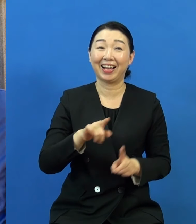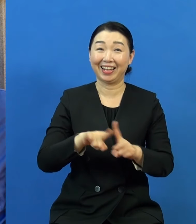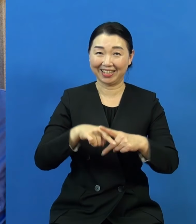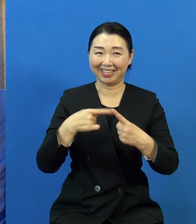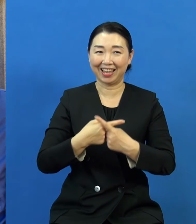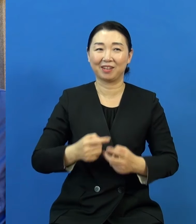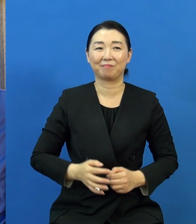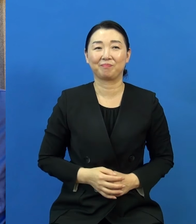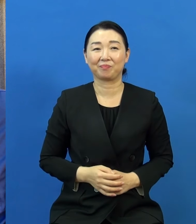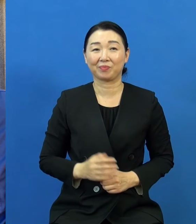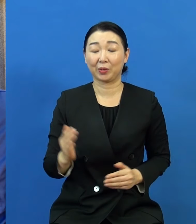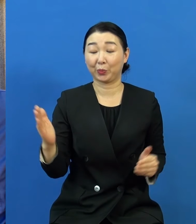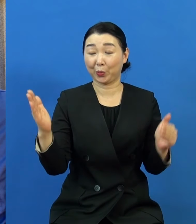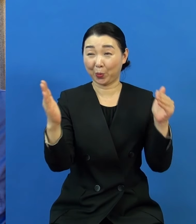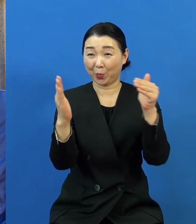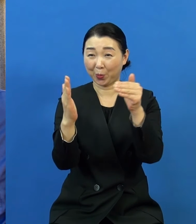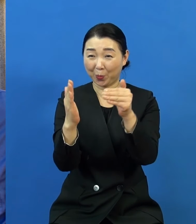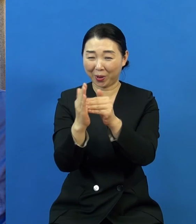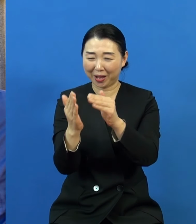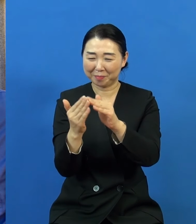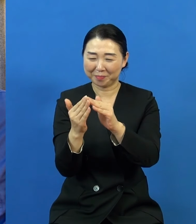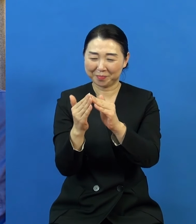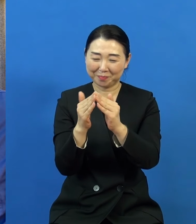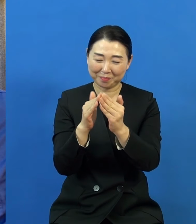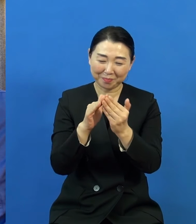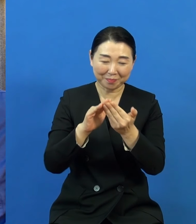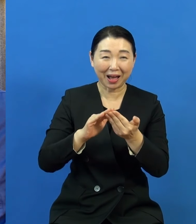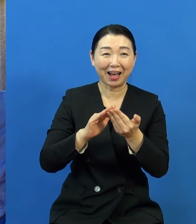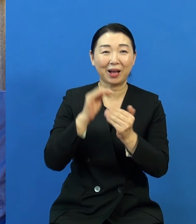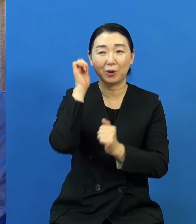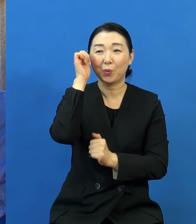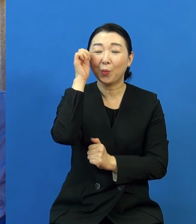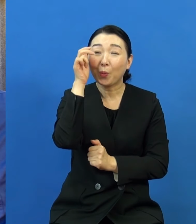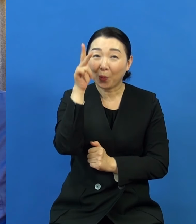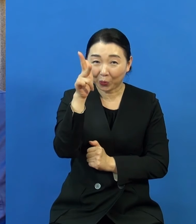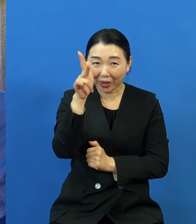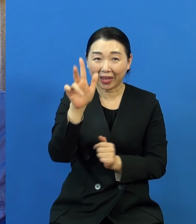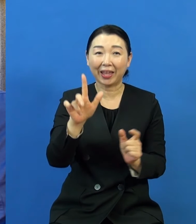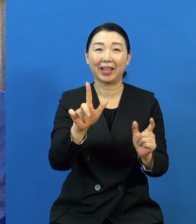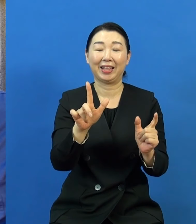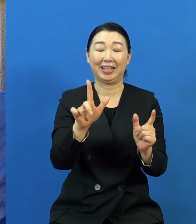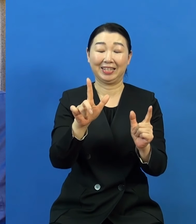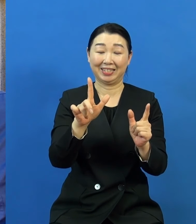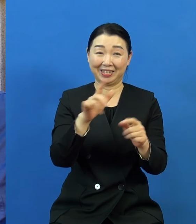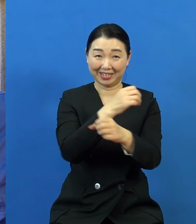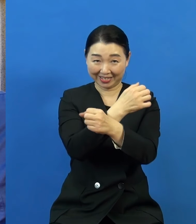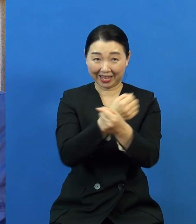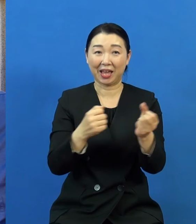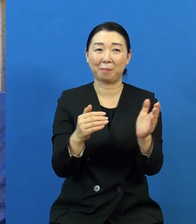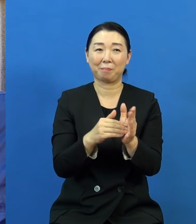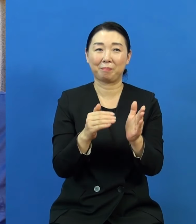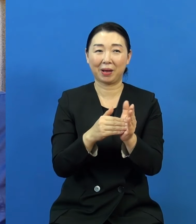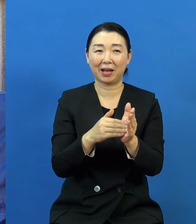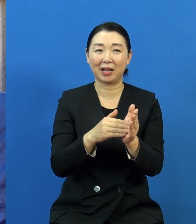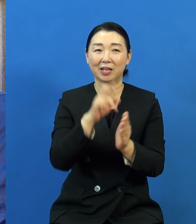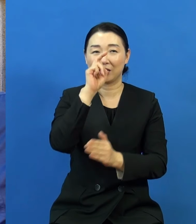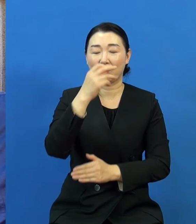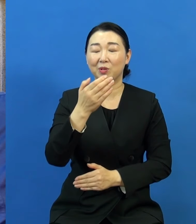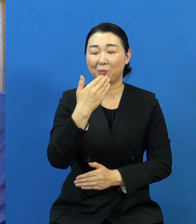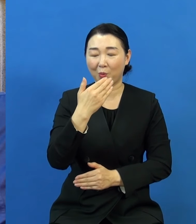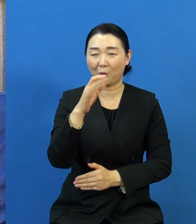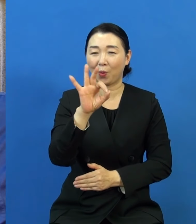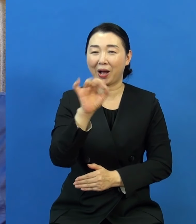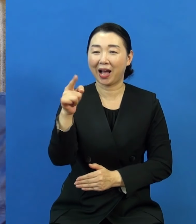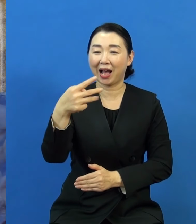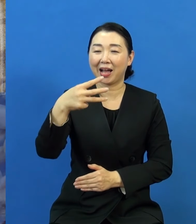저희는 도착해서 허름하고 아주 조그마한 호텔에 짐을 풀었고 점심을 먹고는 아리차라고 하는 마을로